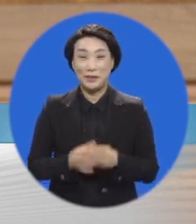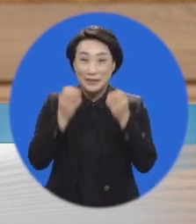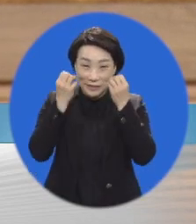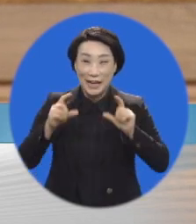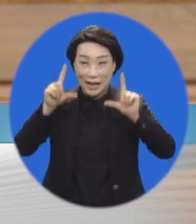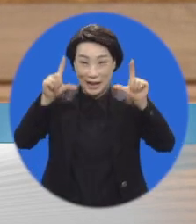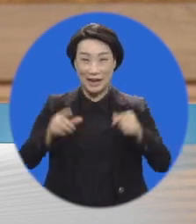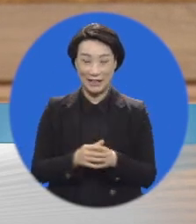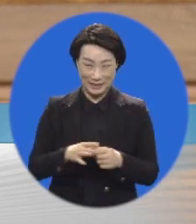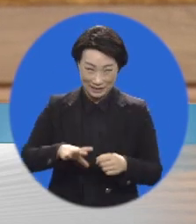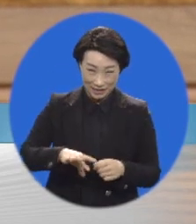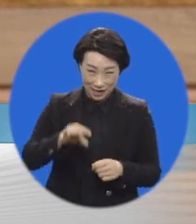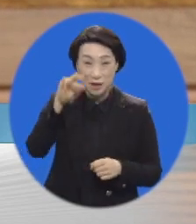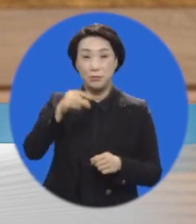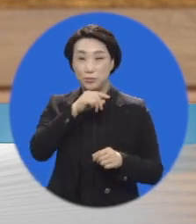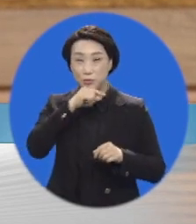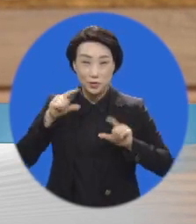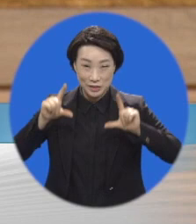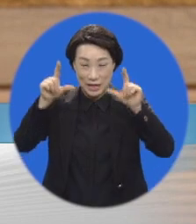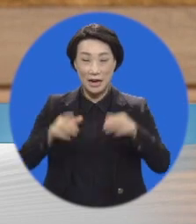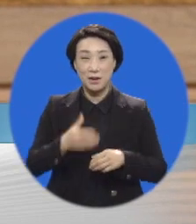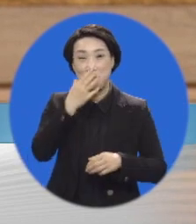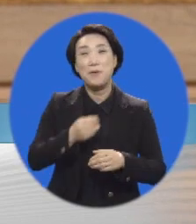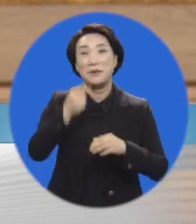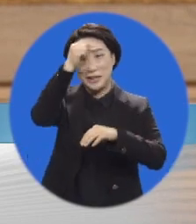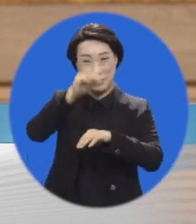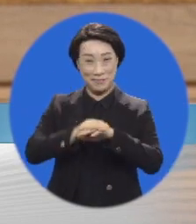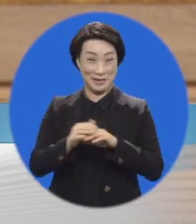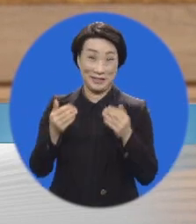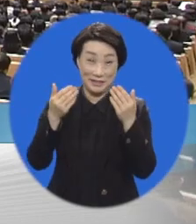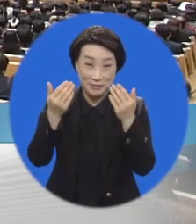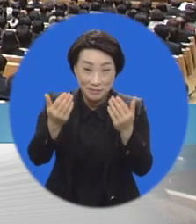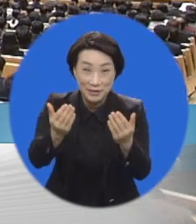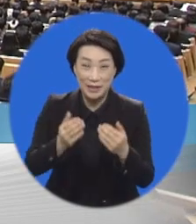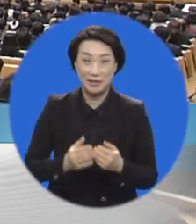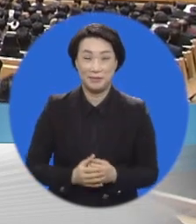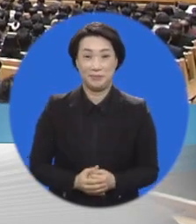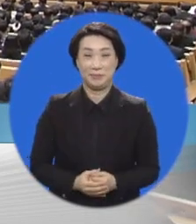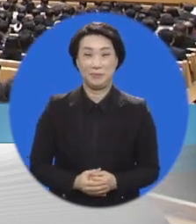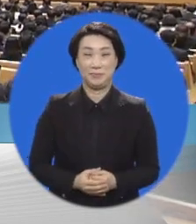신년 첫 주 축복 예배를 올려드립니다.